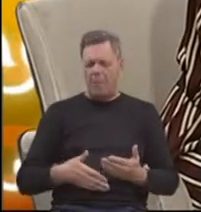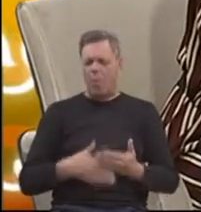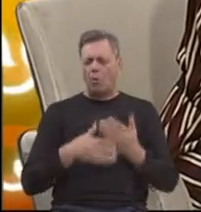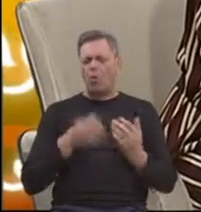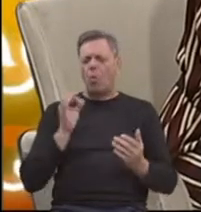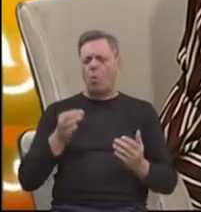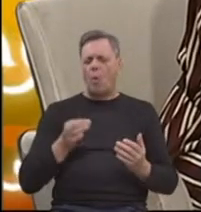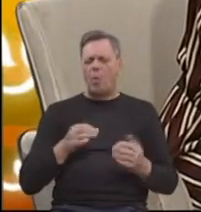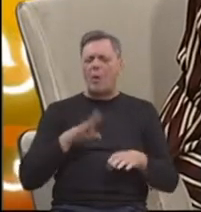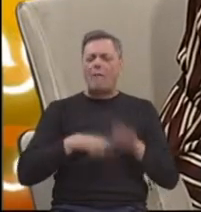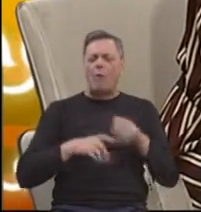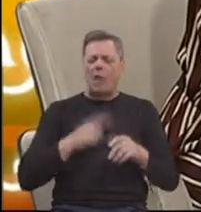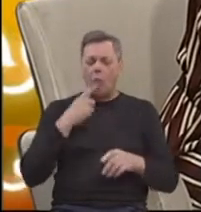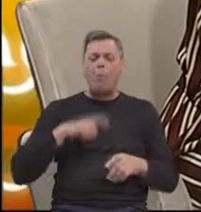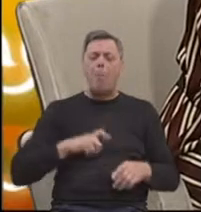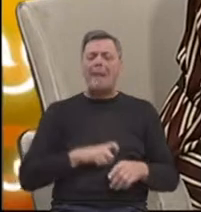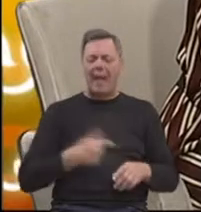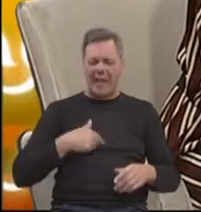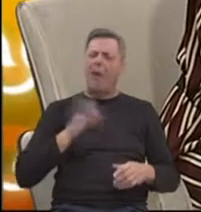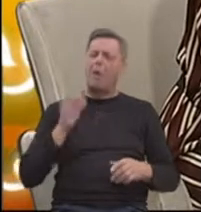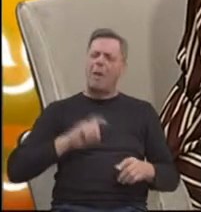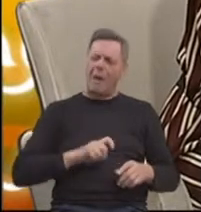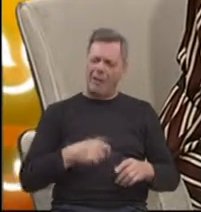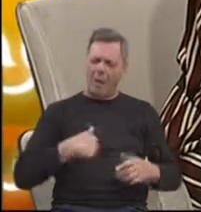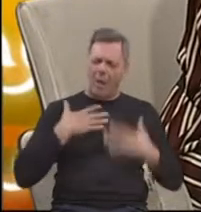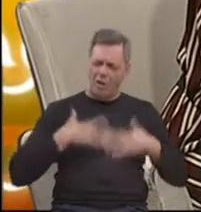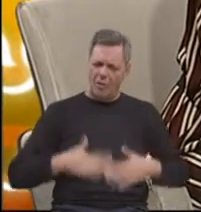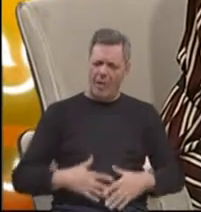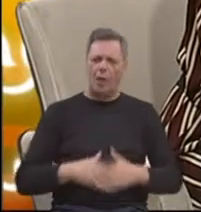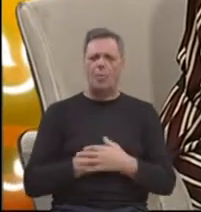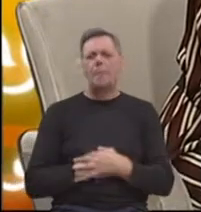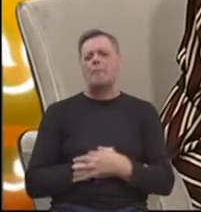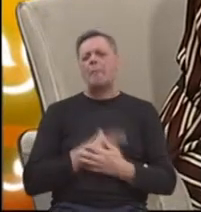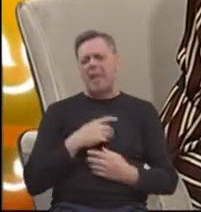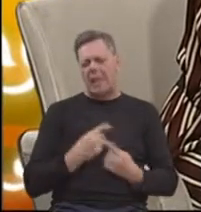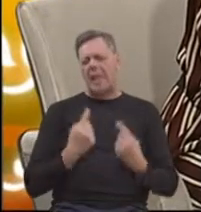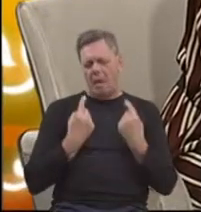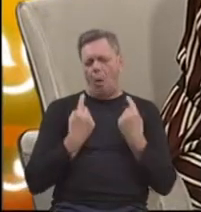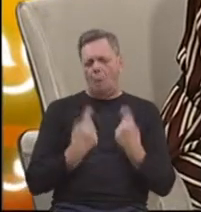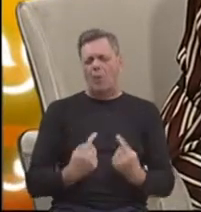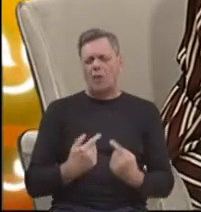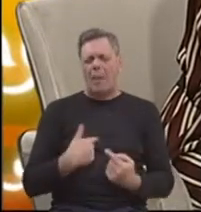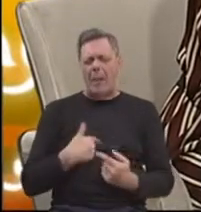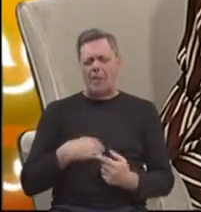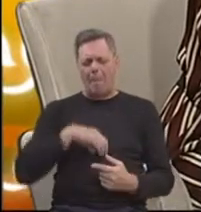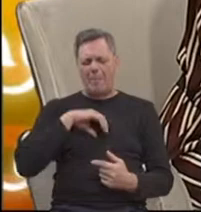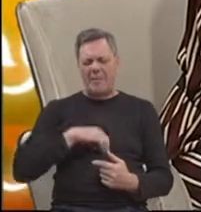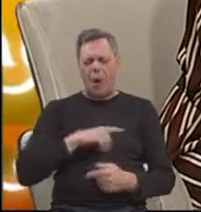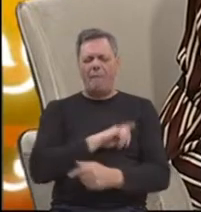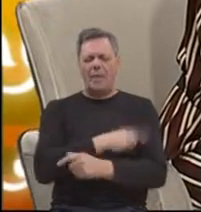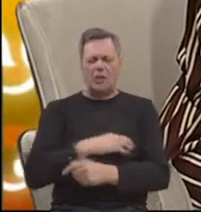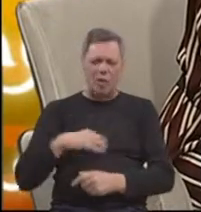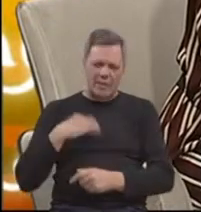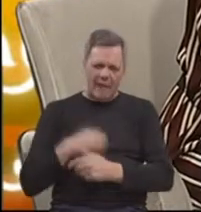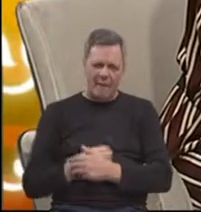bakterija u našim crijevima, pa samim time onda i naše dobro i znači opstojnost našeg psihofizičkog zdravlja, jer činjenica je da sve